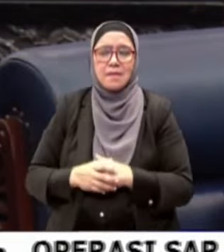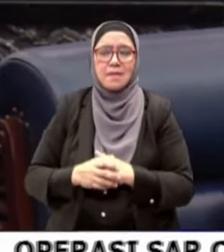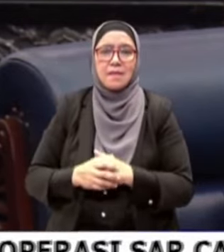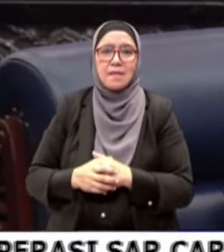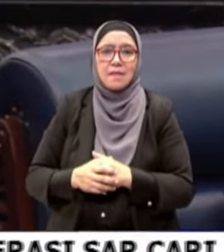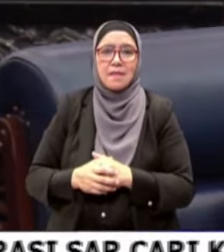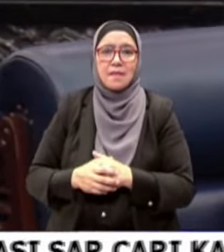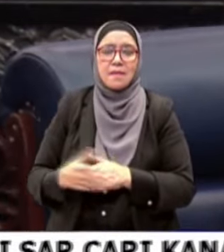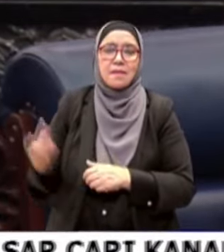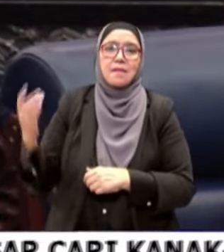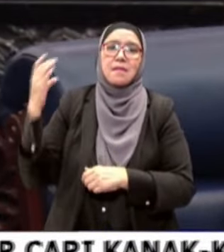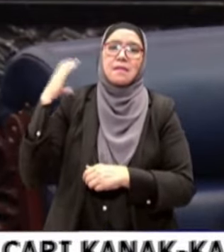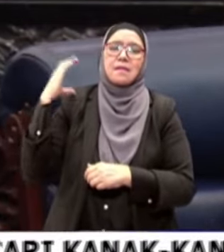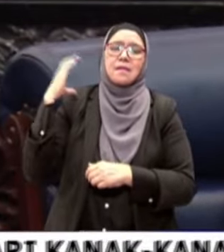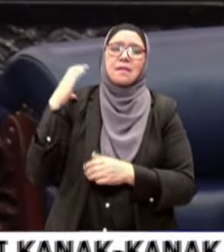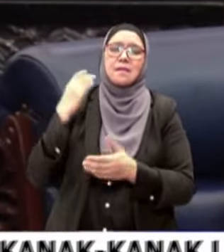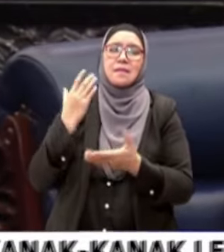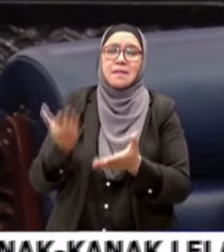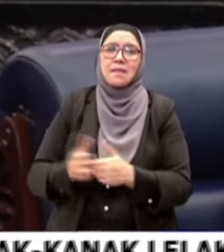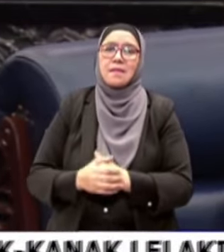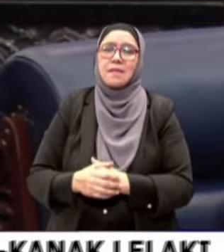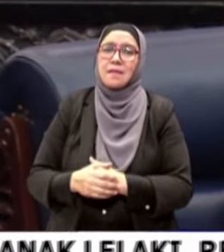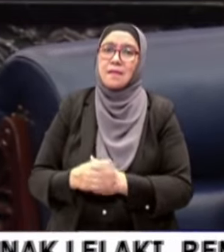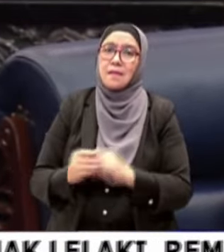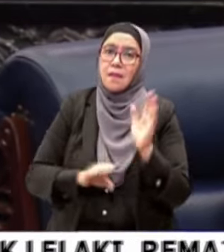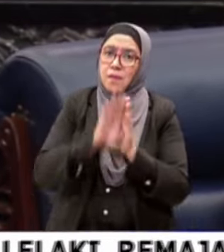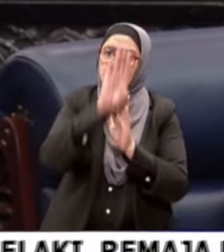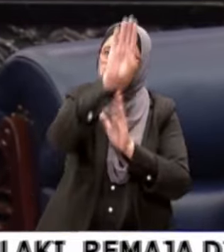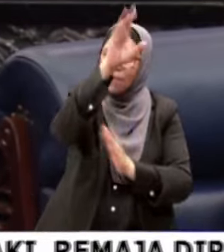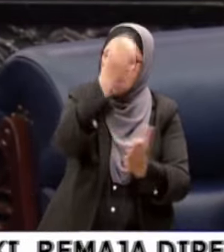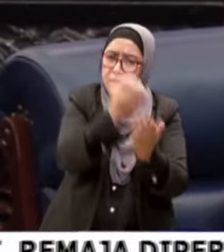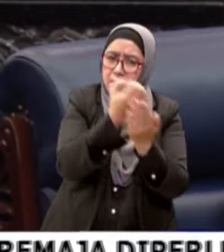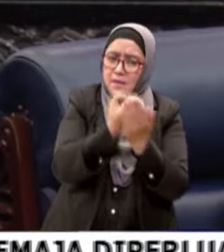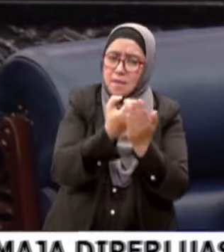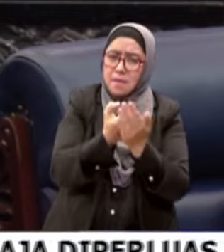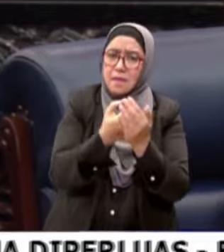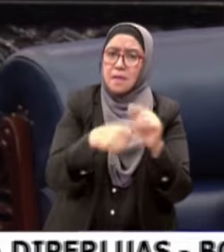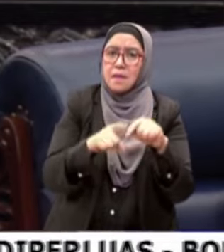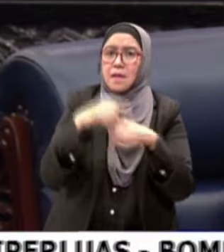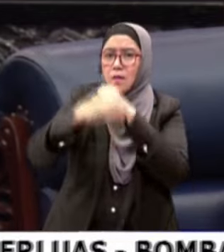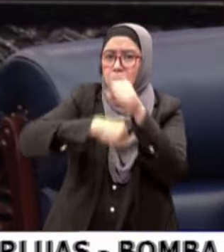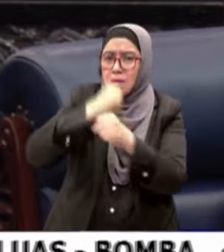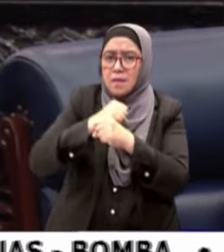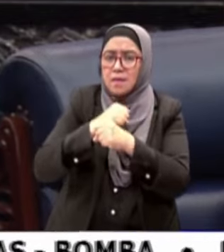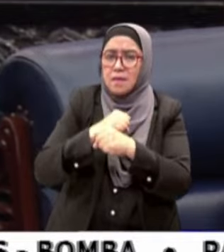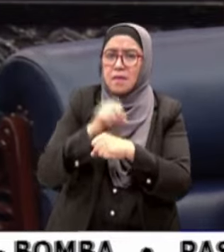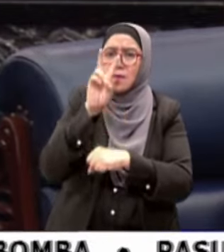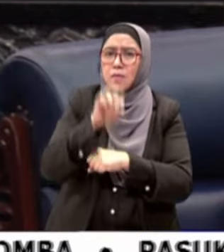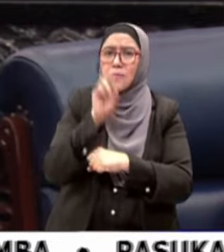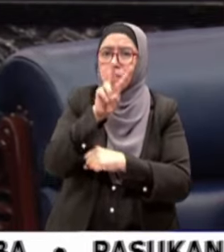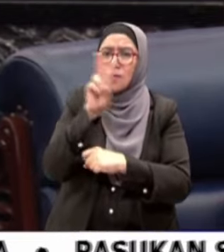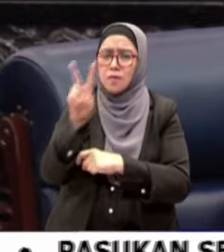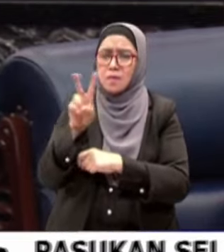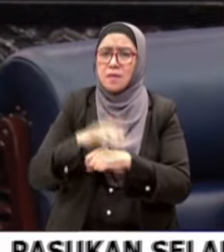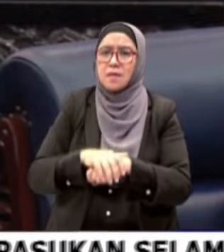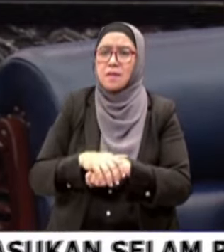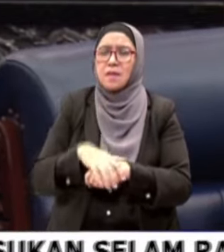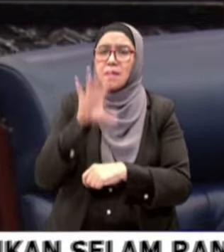ekonomi Tahun 2022 adalah 8 populehan 700 berbanding dengan tahun